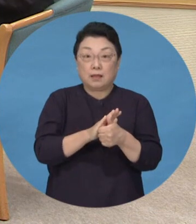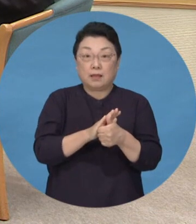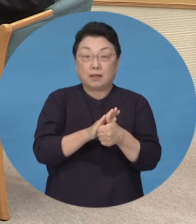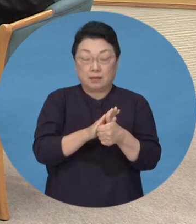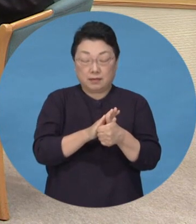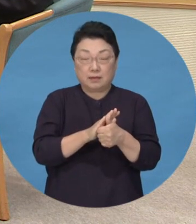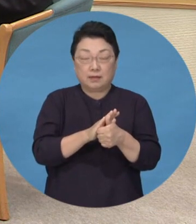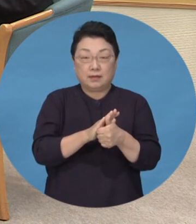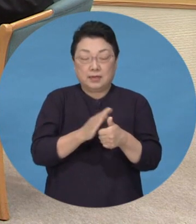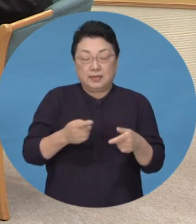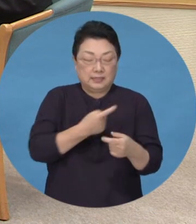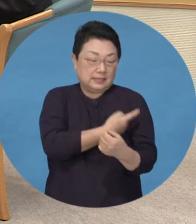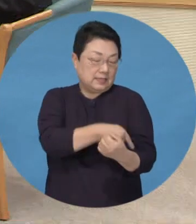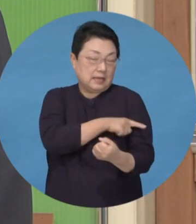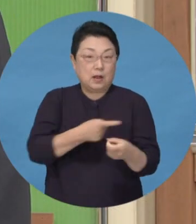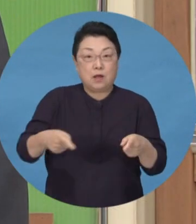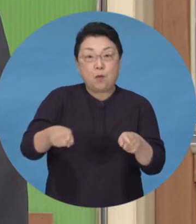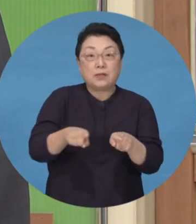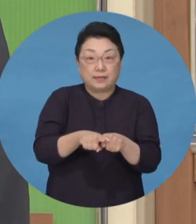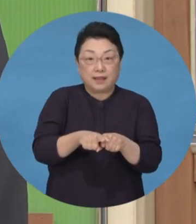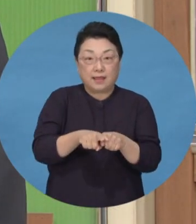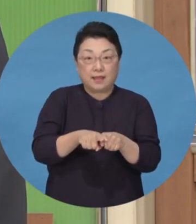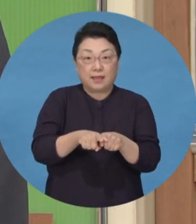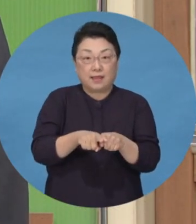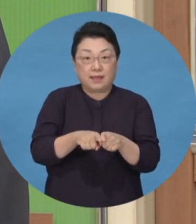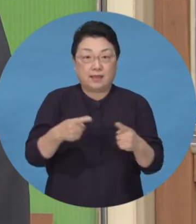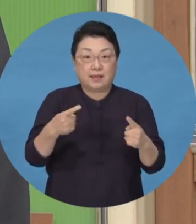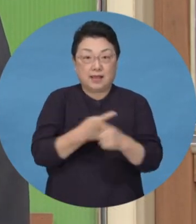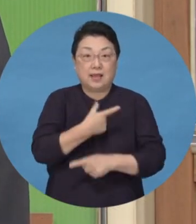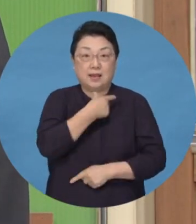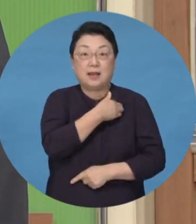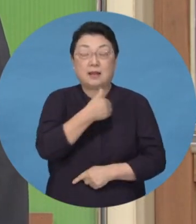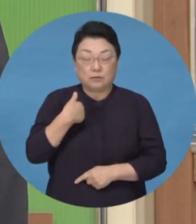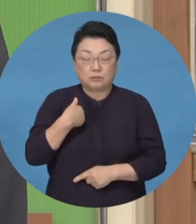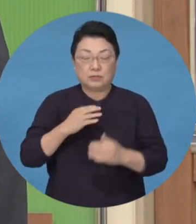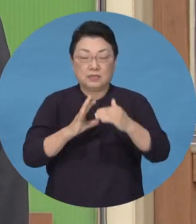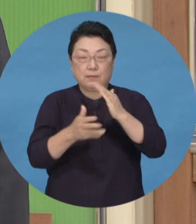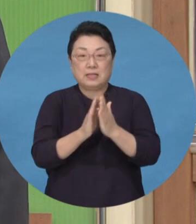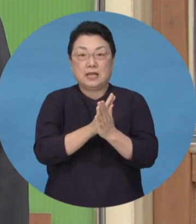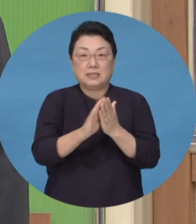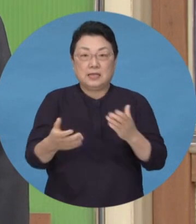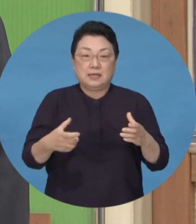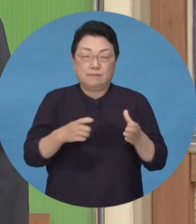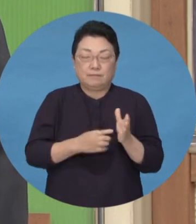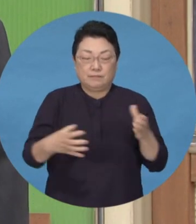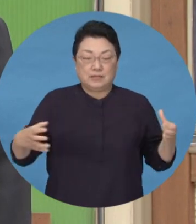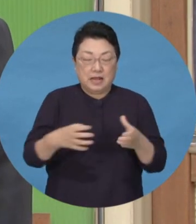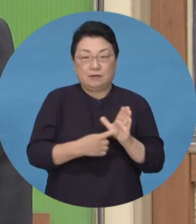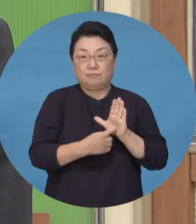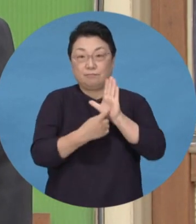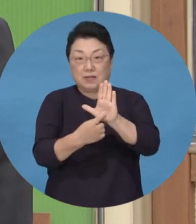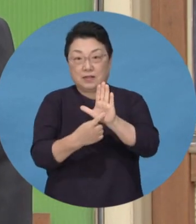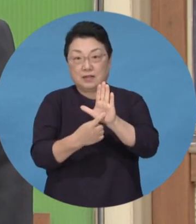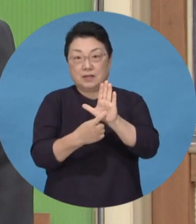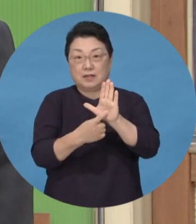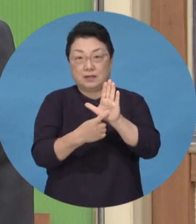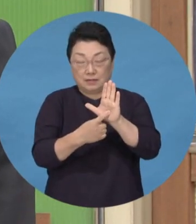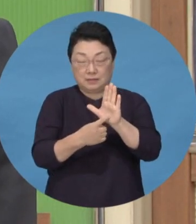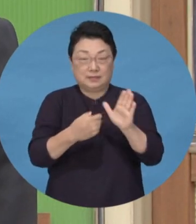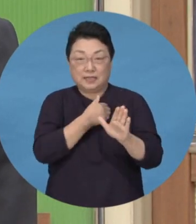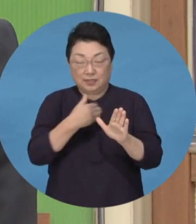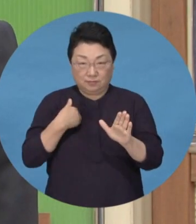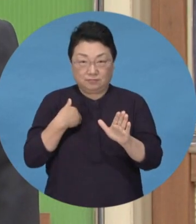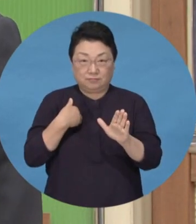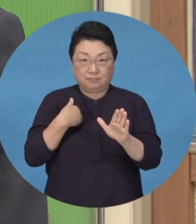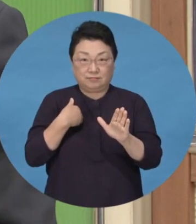まあ大同団結をして山梨県河口まとまればですね外に対してものすごく大きな力を発揮できるの歴史が証明する